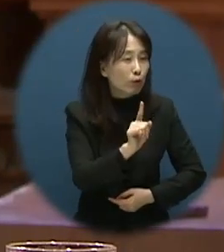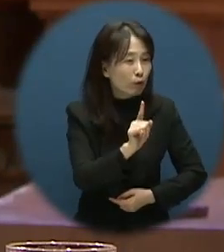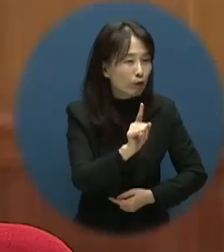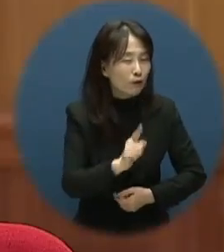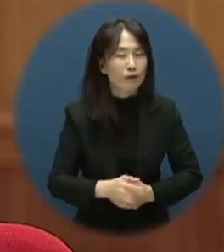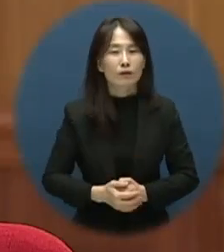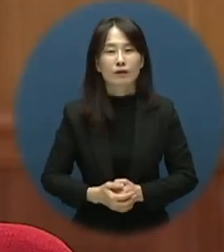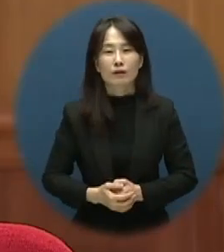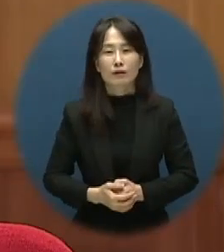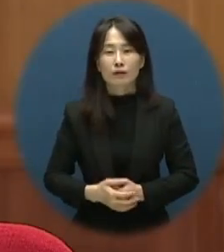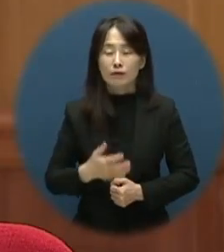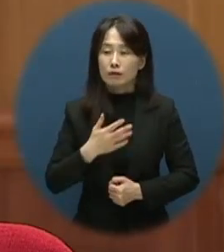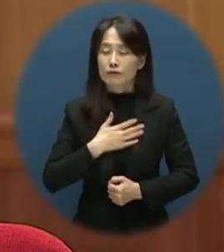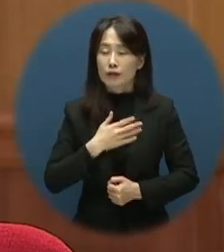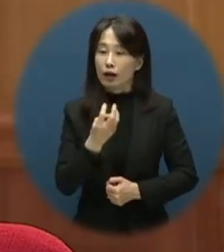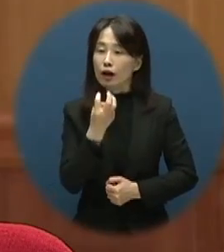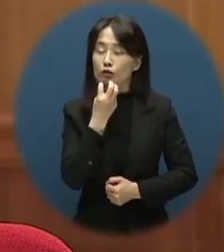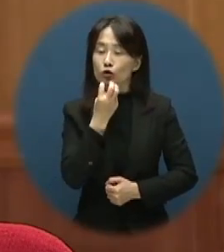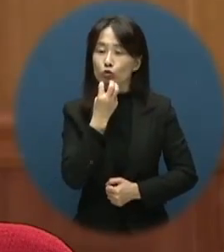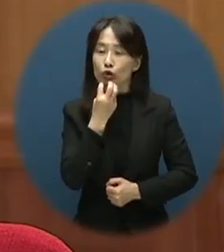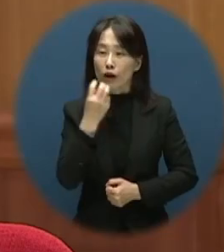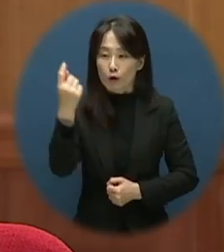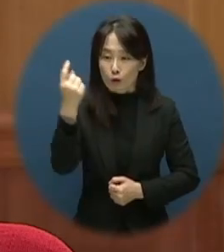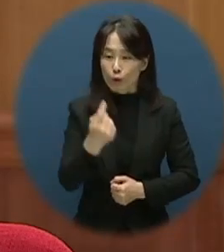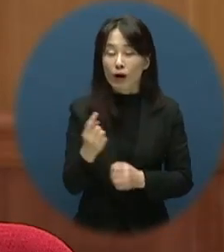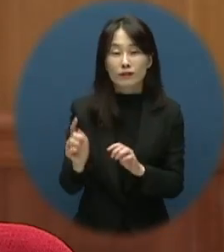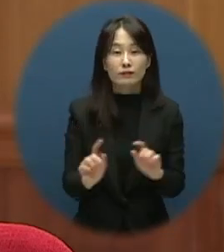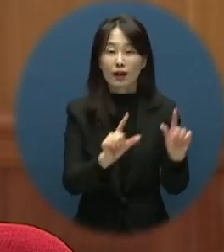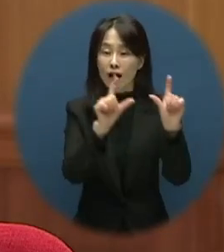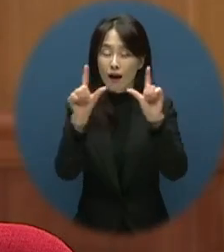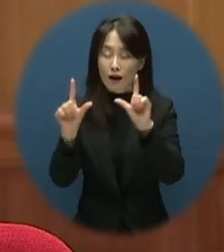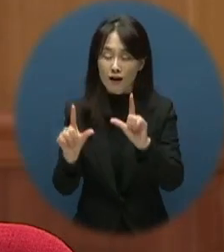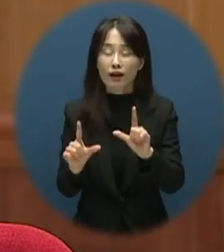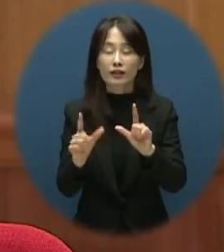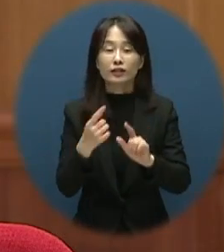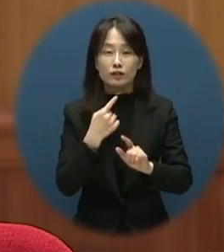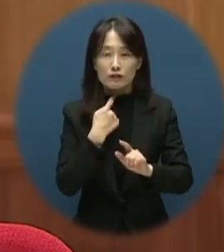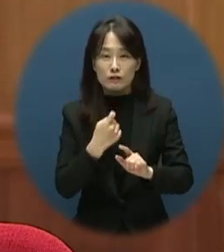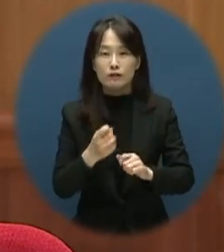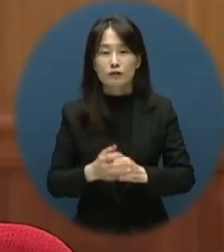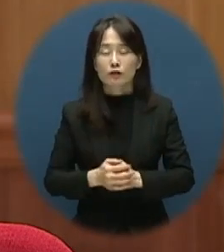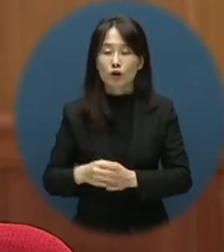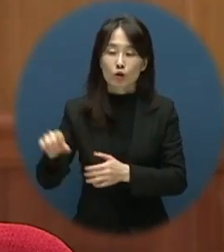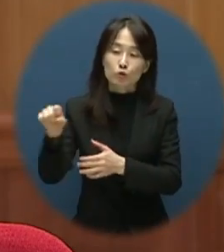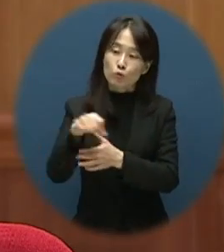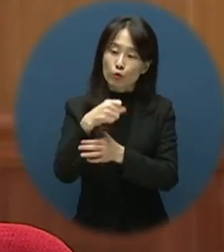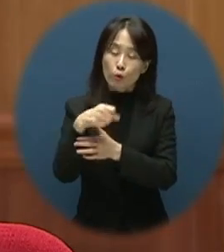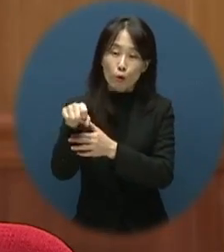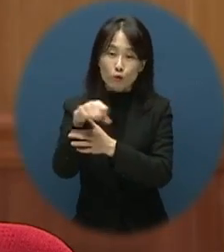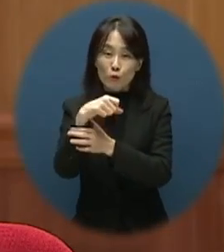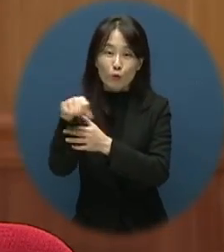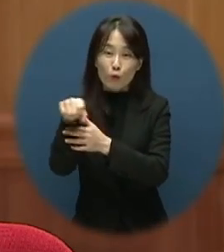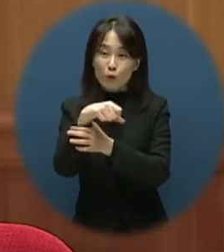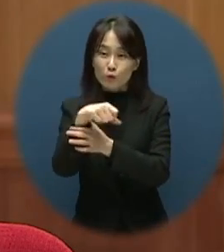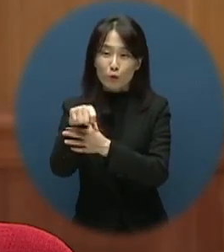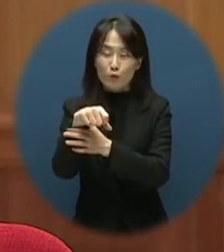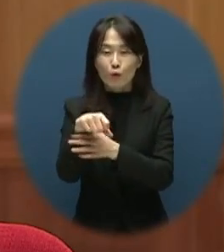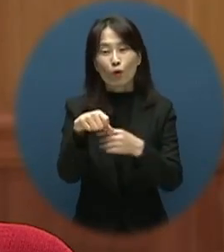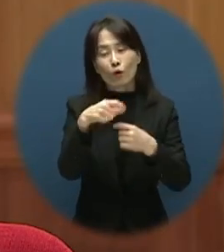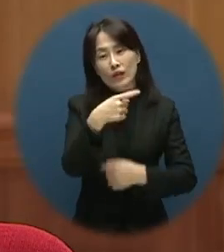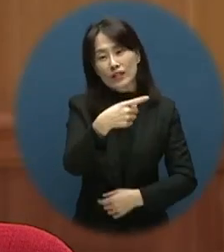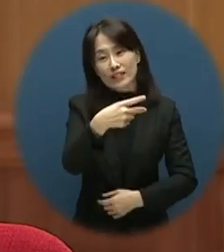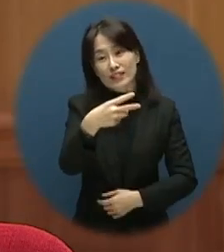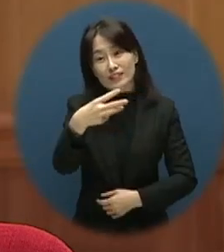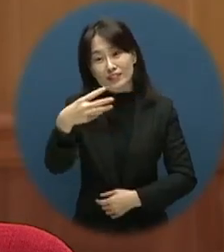어땠었어요, 그러면? 제가 서울에서 한동안 좀 있으면서 예, 지냈죠. 예. 그래서 종로 있잖아요, 종로. 종로 뭐